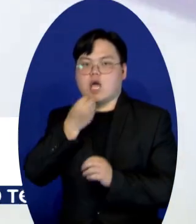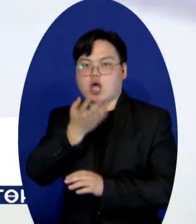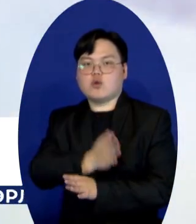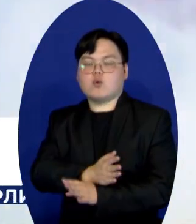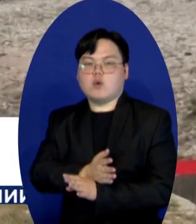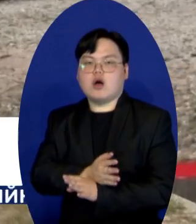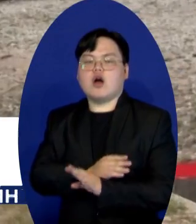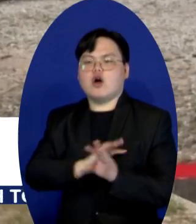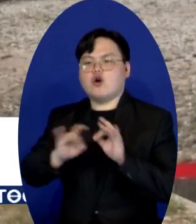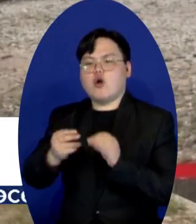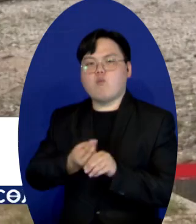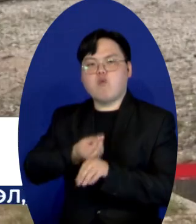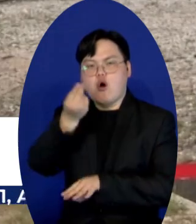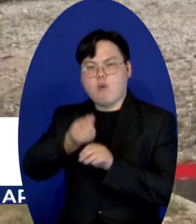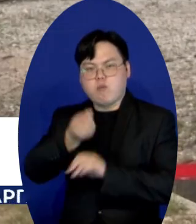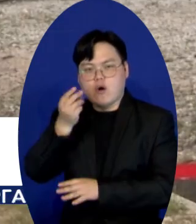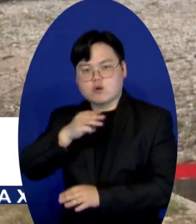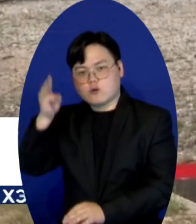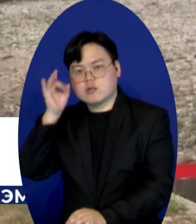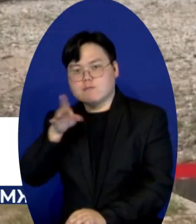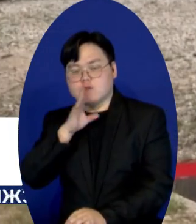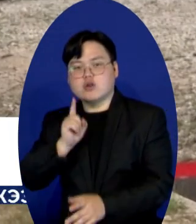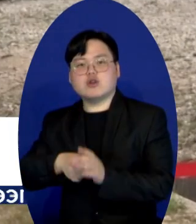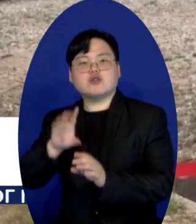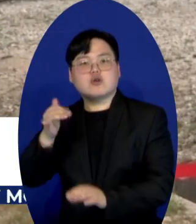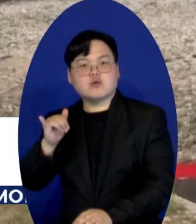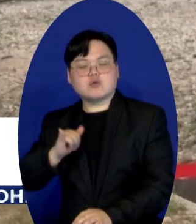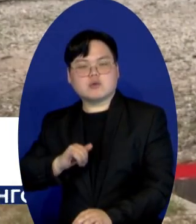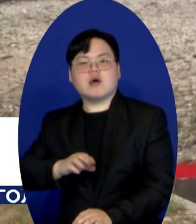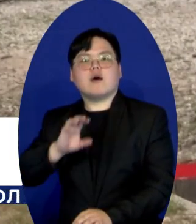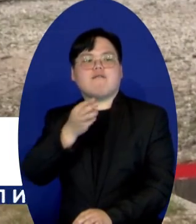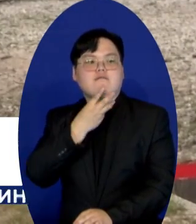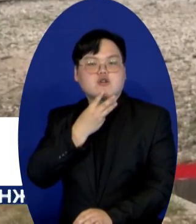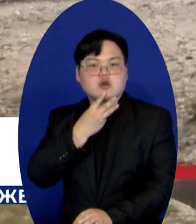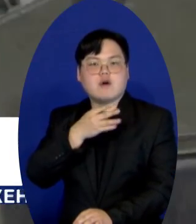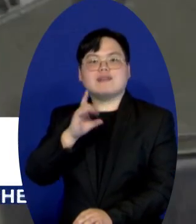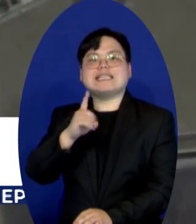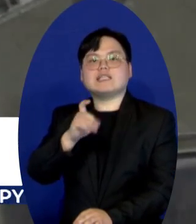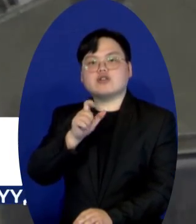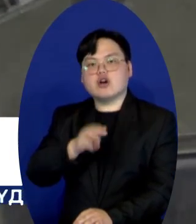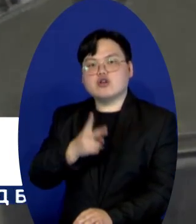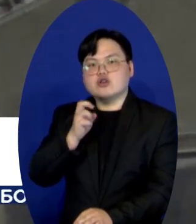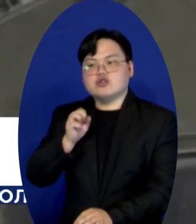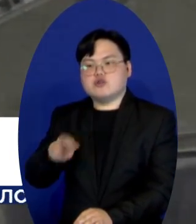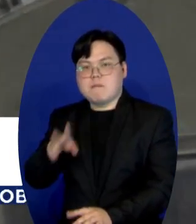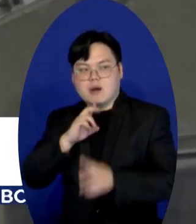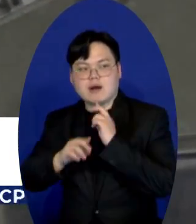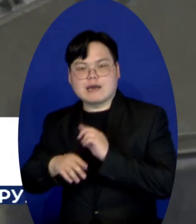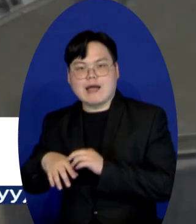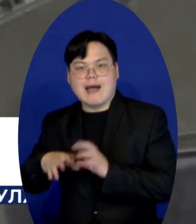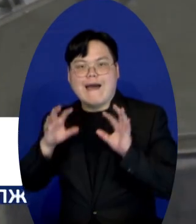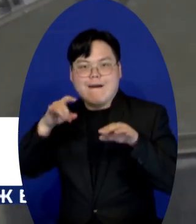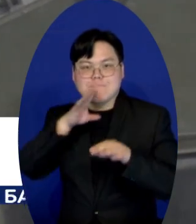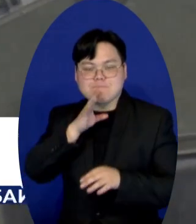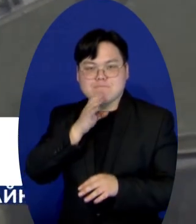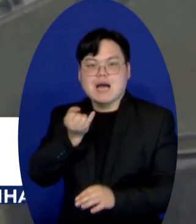мэдээллээ. Төрөл бүрийн Пужингийн туршилтууд явуулж байгаа Пхеньяны зүгээс Сөүл болон Вашингтоныг цөмийн хямралаар сүрдүүлэн аюул эрсдэл